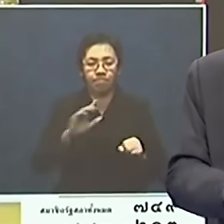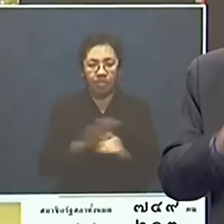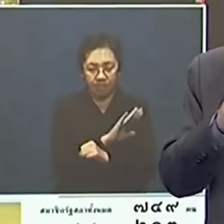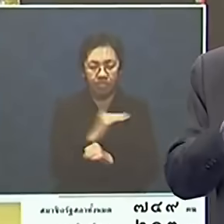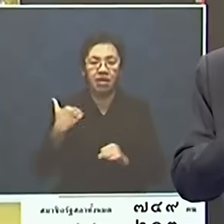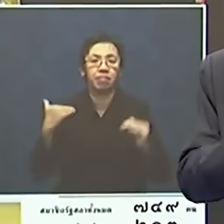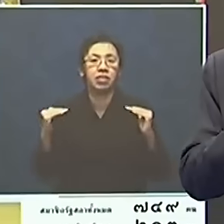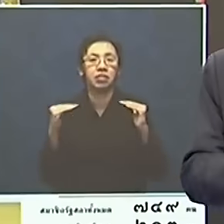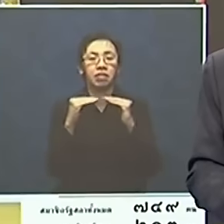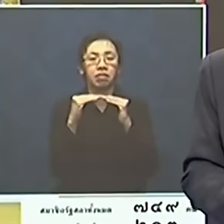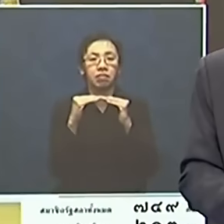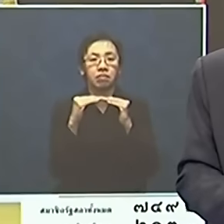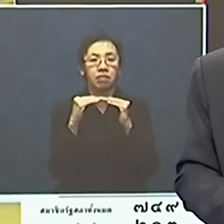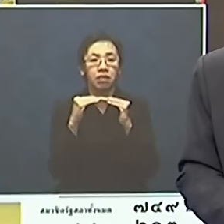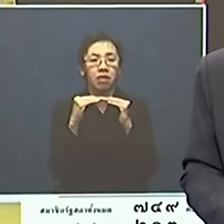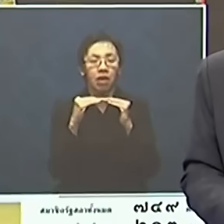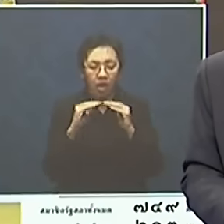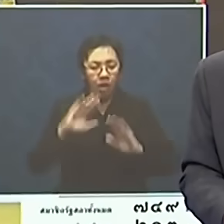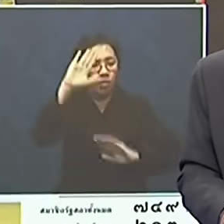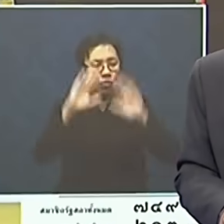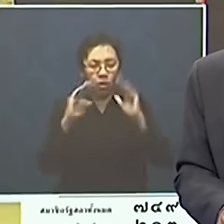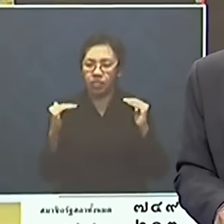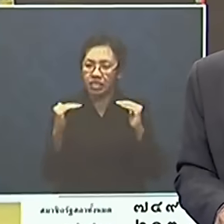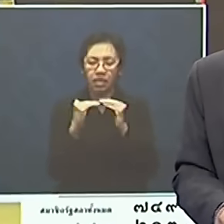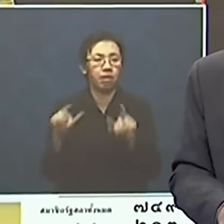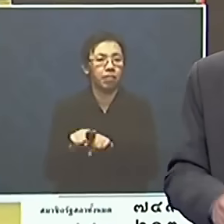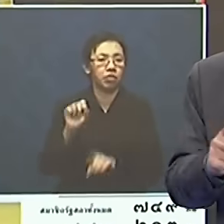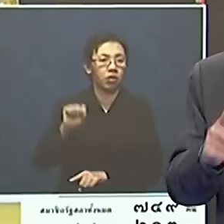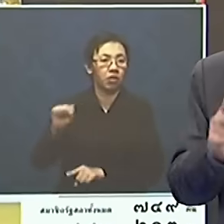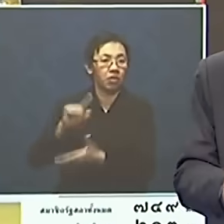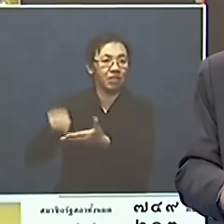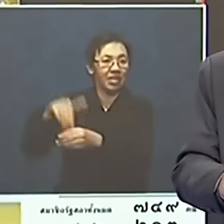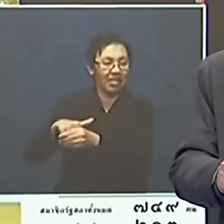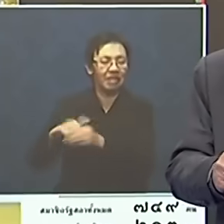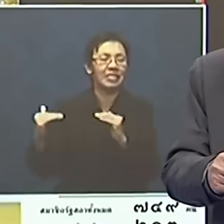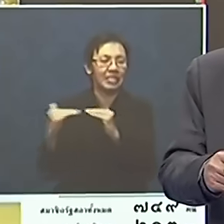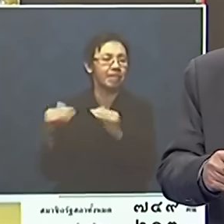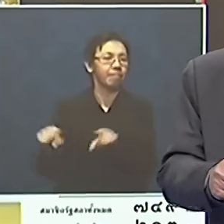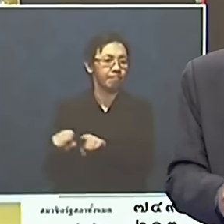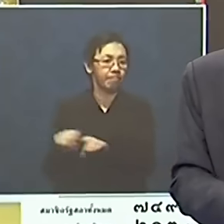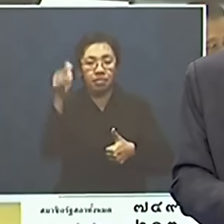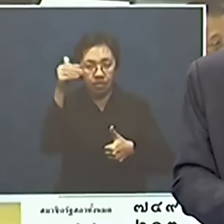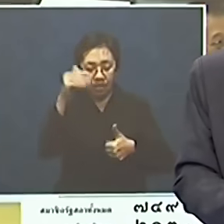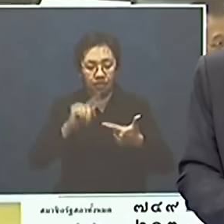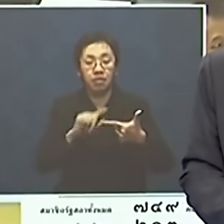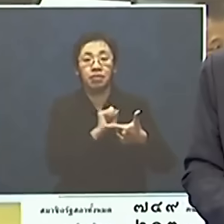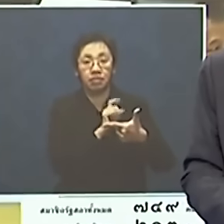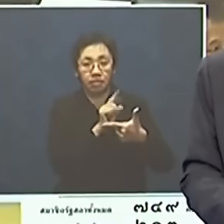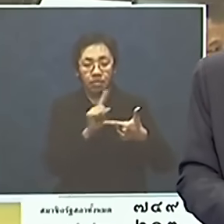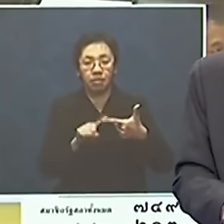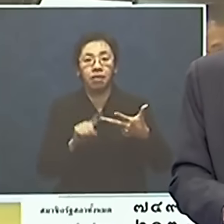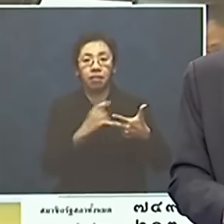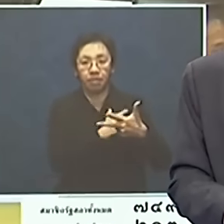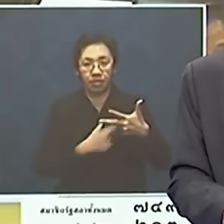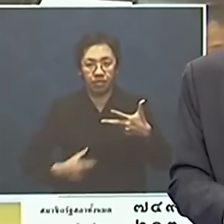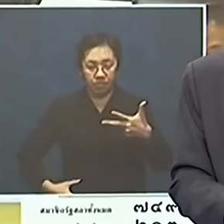ว่าการเสนอชื่อของคุณพิธาซ้ำเข้าไปรอบที่ 2นั้นนะครับ 1ถึงเป็นญัตติหรือไม่ 2ก็คือมันจะไปขัดกับ